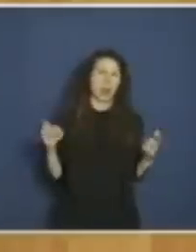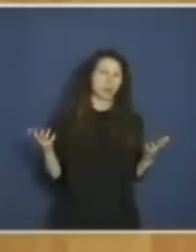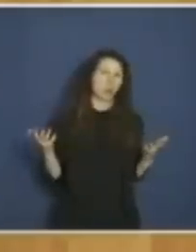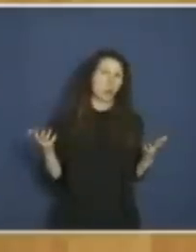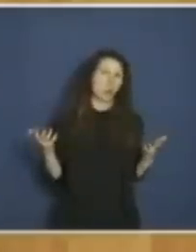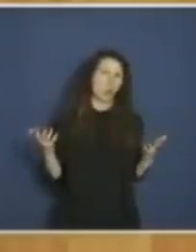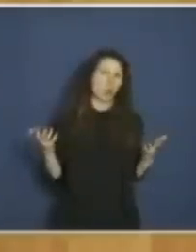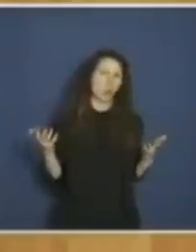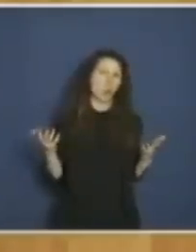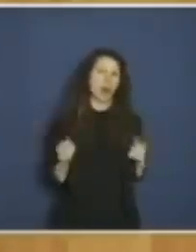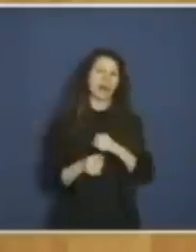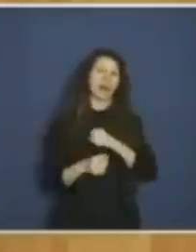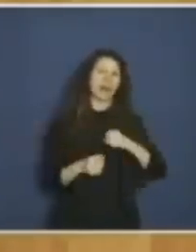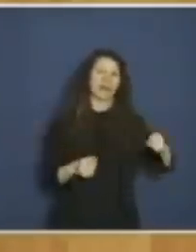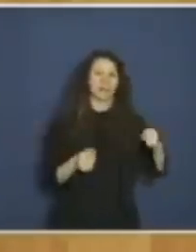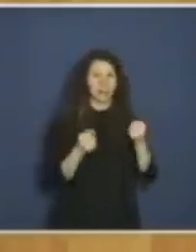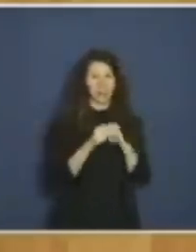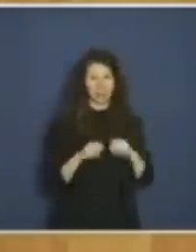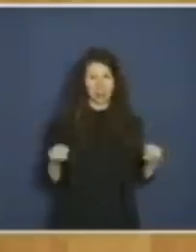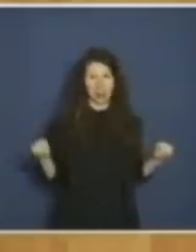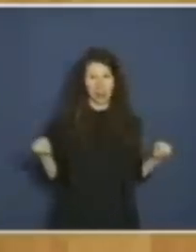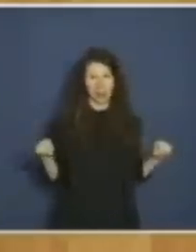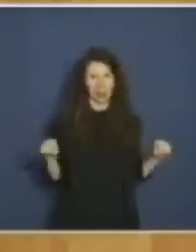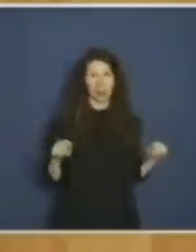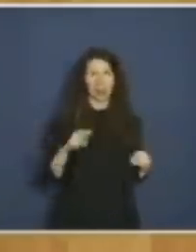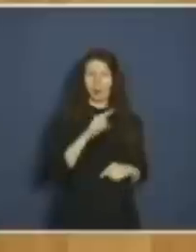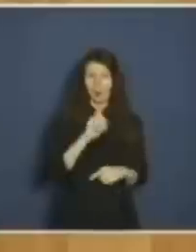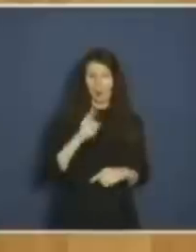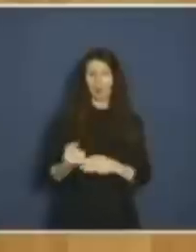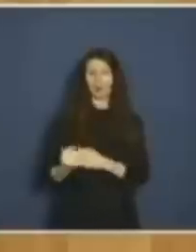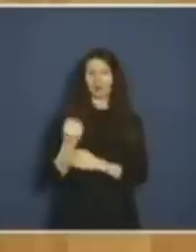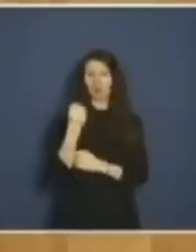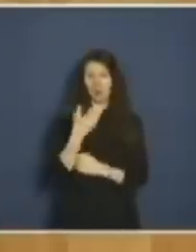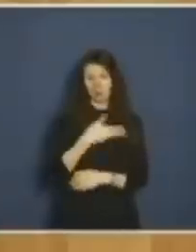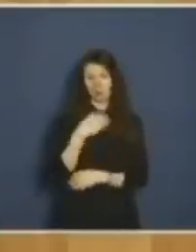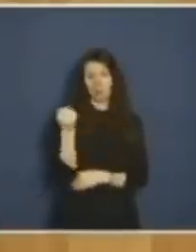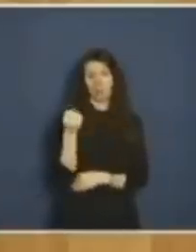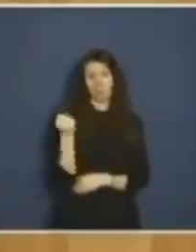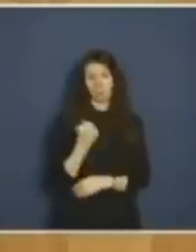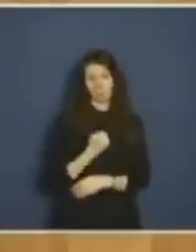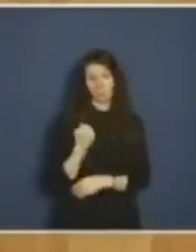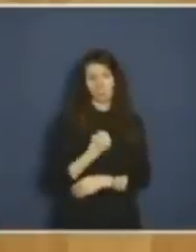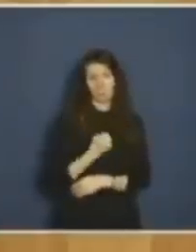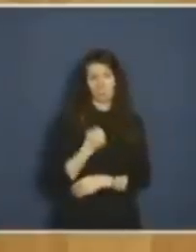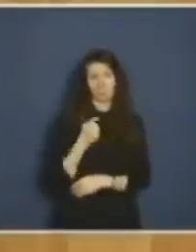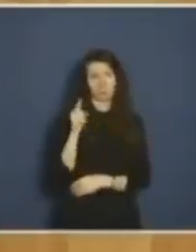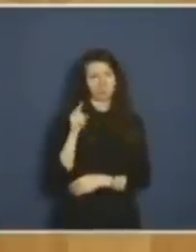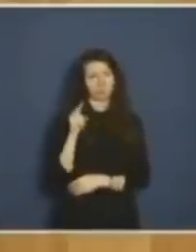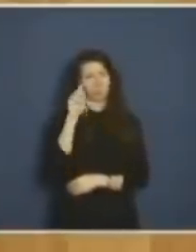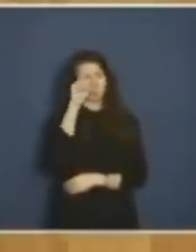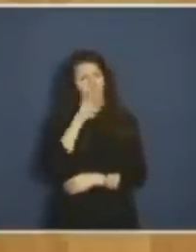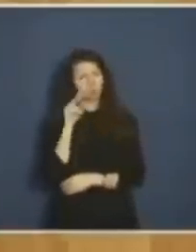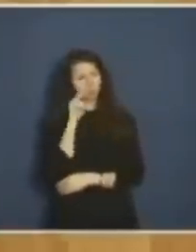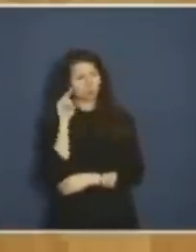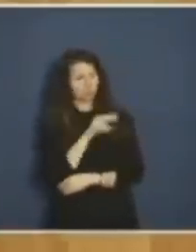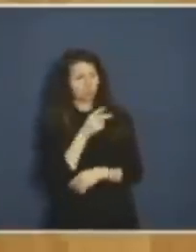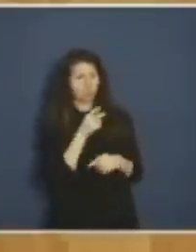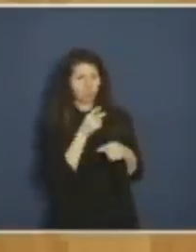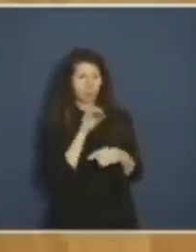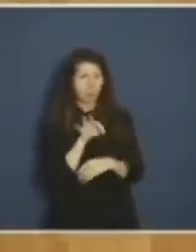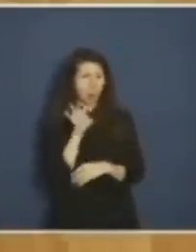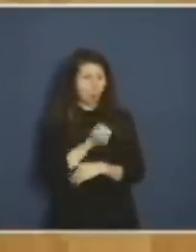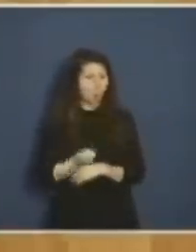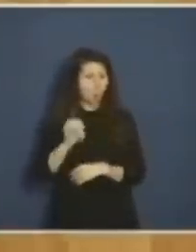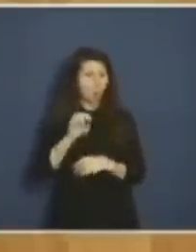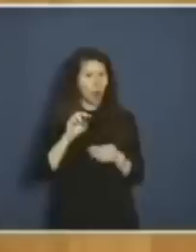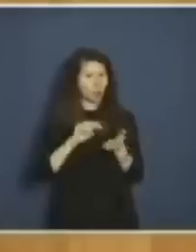die Linksliberalen, die haben auch stark gewonnen. Wird das gesehen als positiv für die